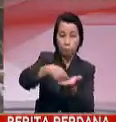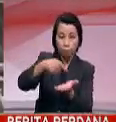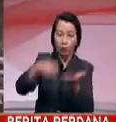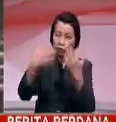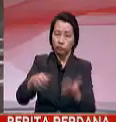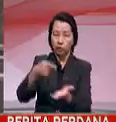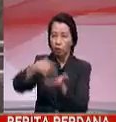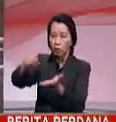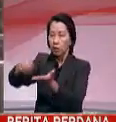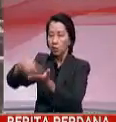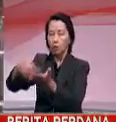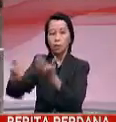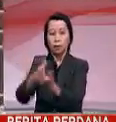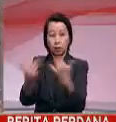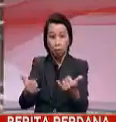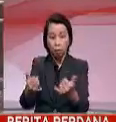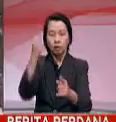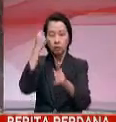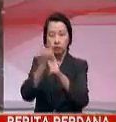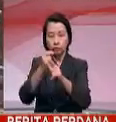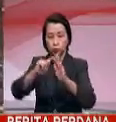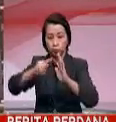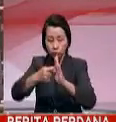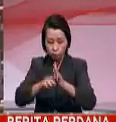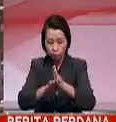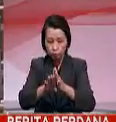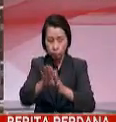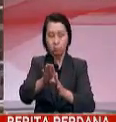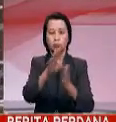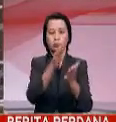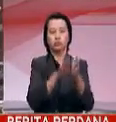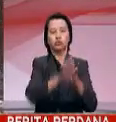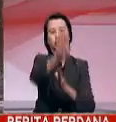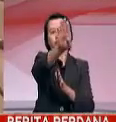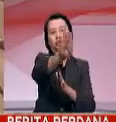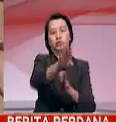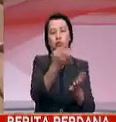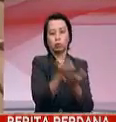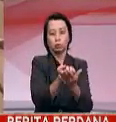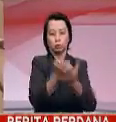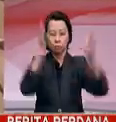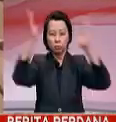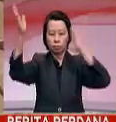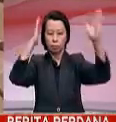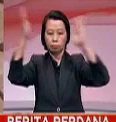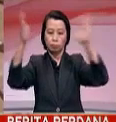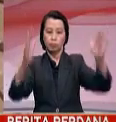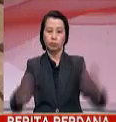telah dibelanjakan setakat ini bertujuan menjana pertumbuhan ekonomi negara.